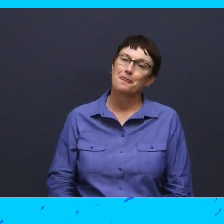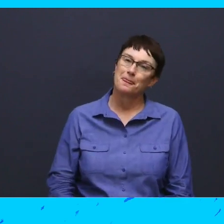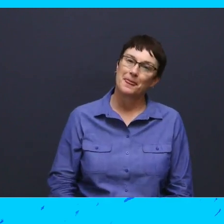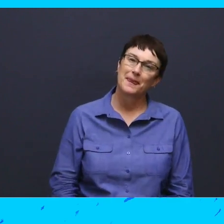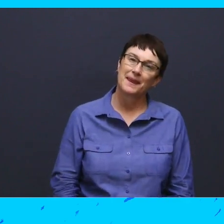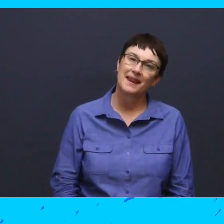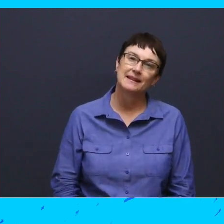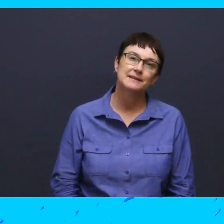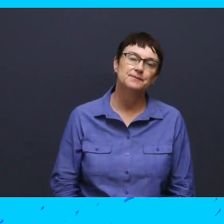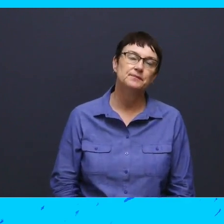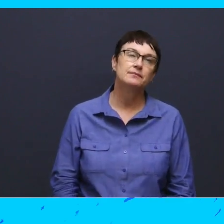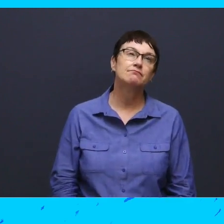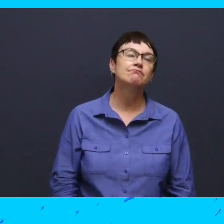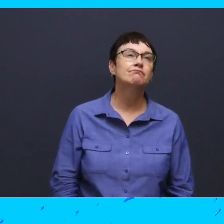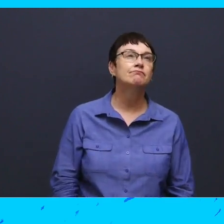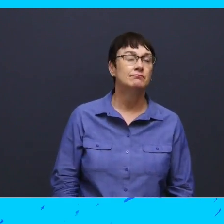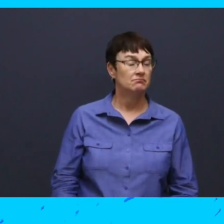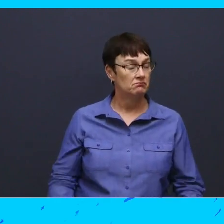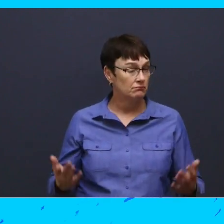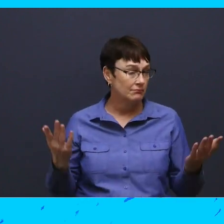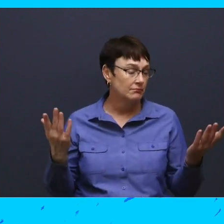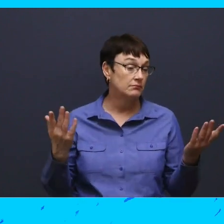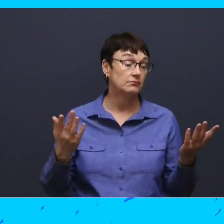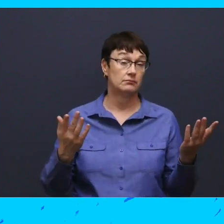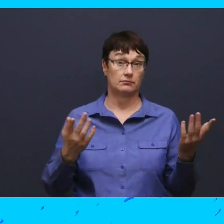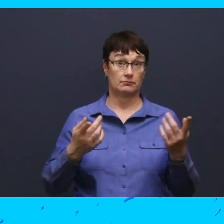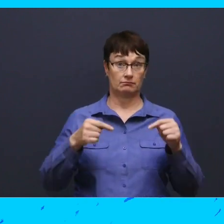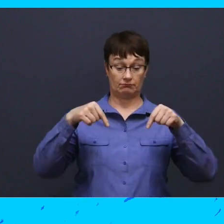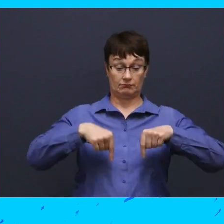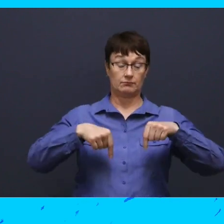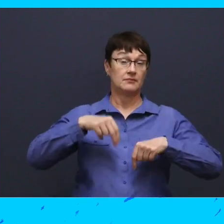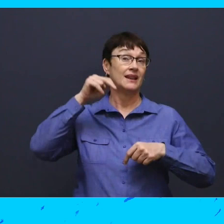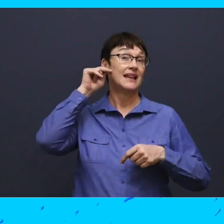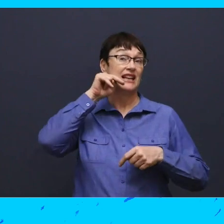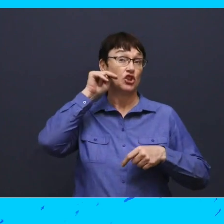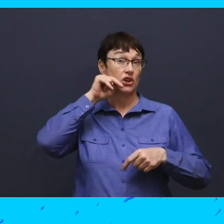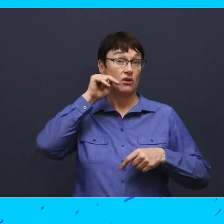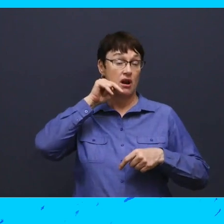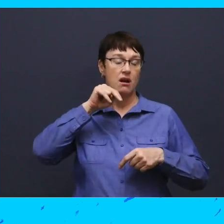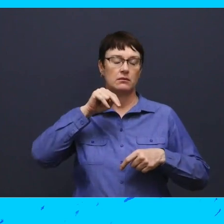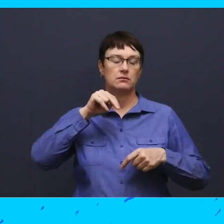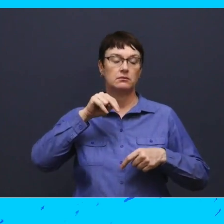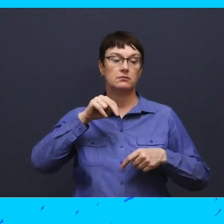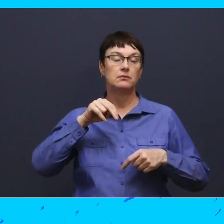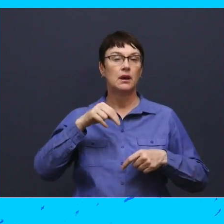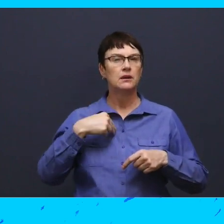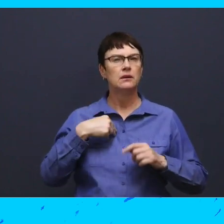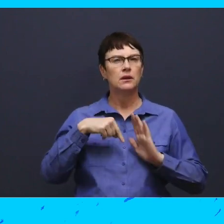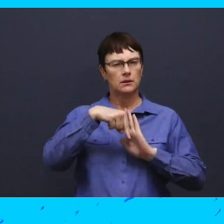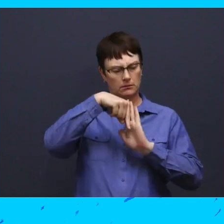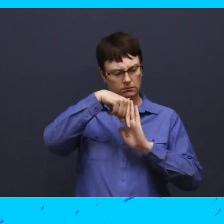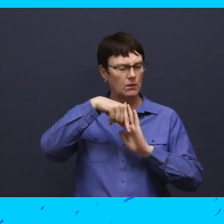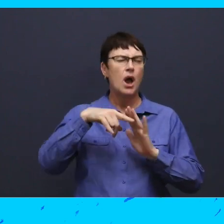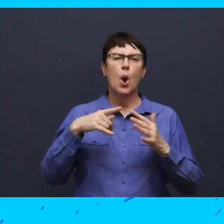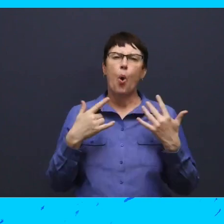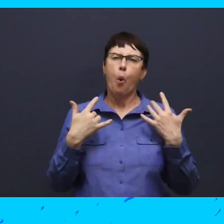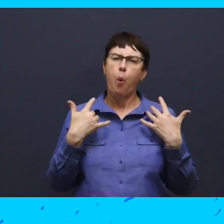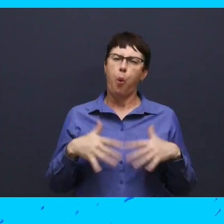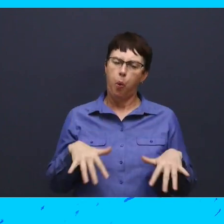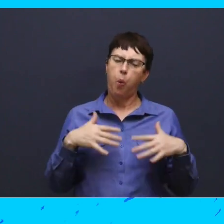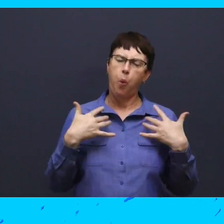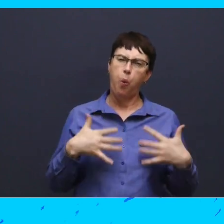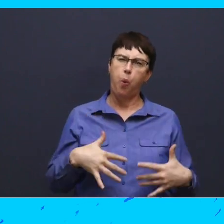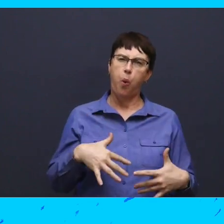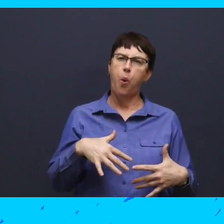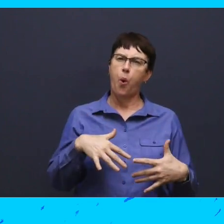Une des stratégies que nous utilisons, parce que nous sommes un pays très religieux,